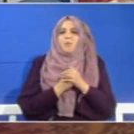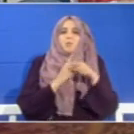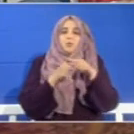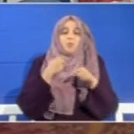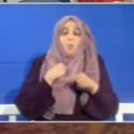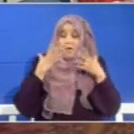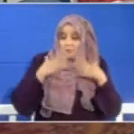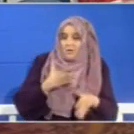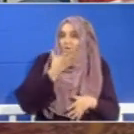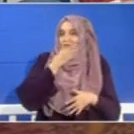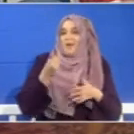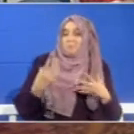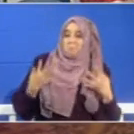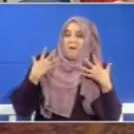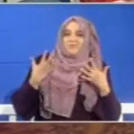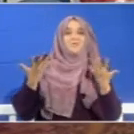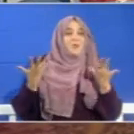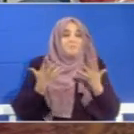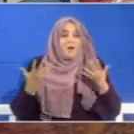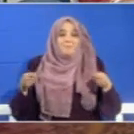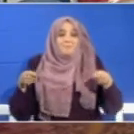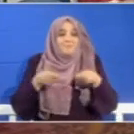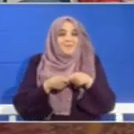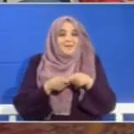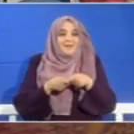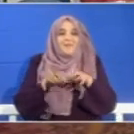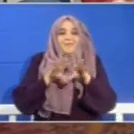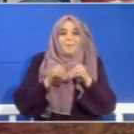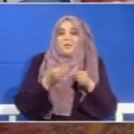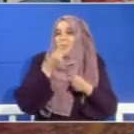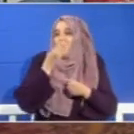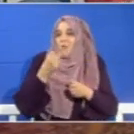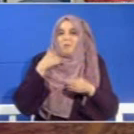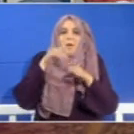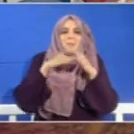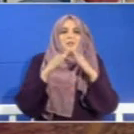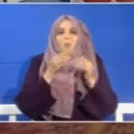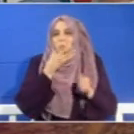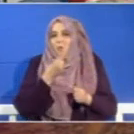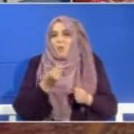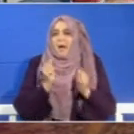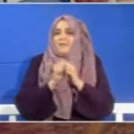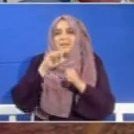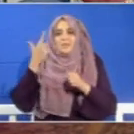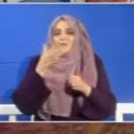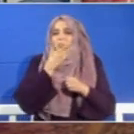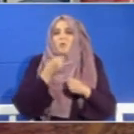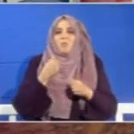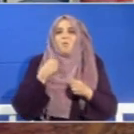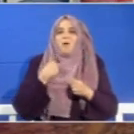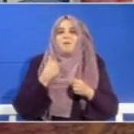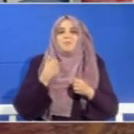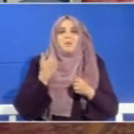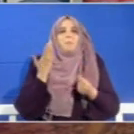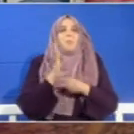في شكل جميل وفي مظهر جميل وفي عائلة جميل وفي منزل جميل وبين الناس جميل وأظهر نعمة